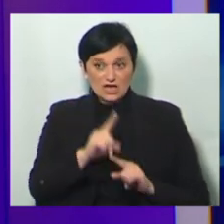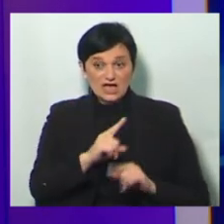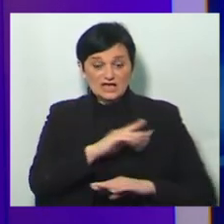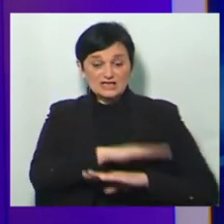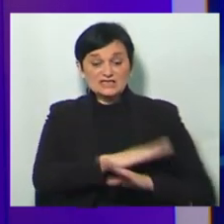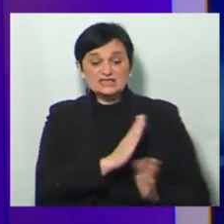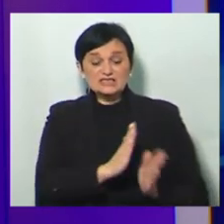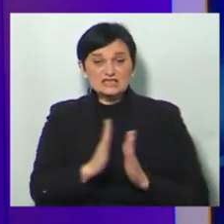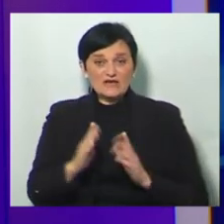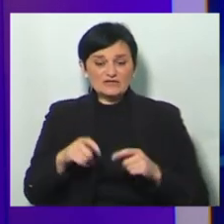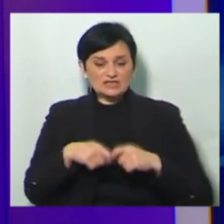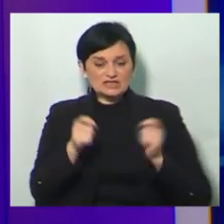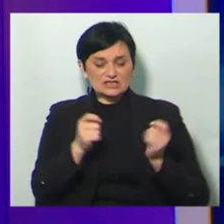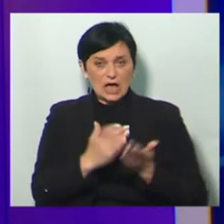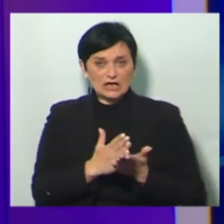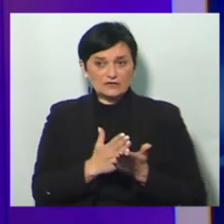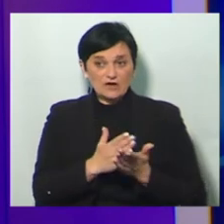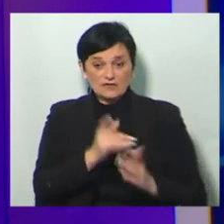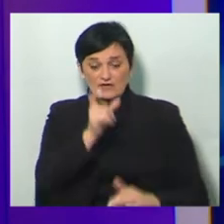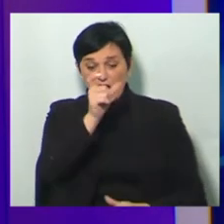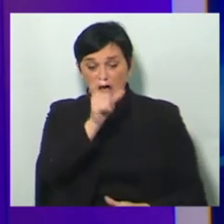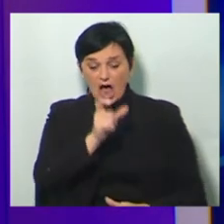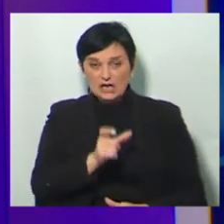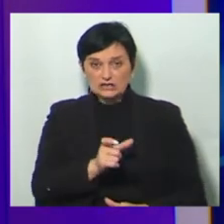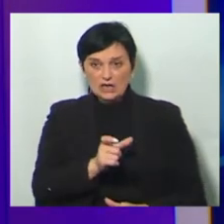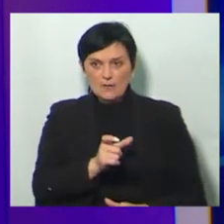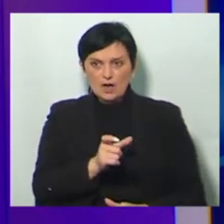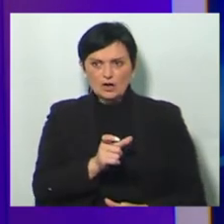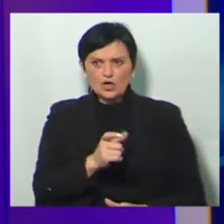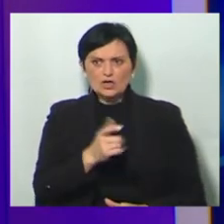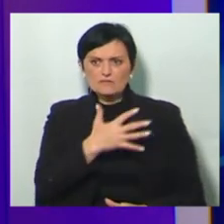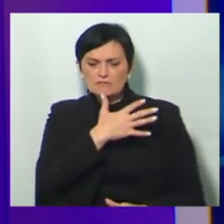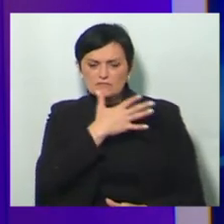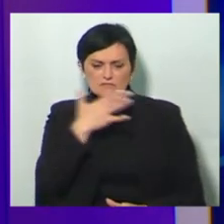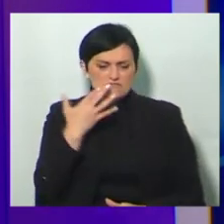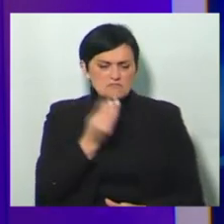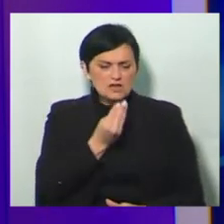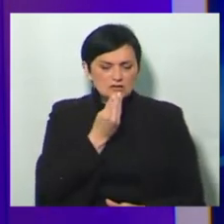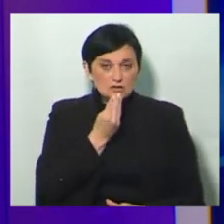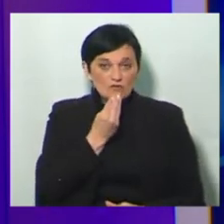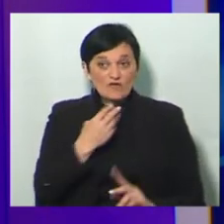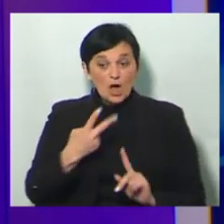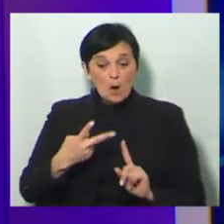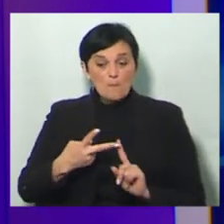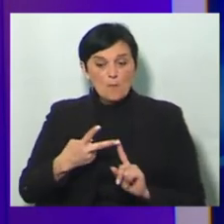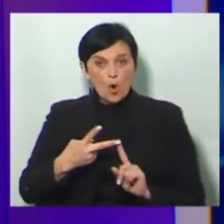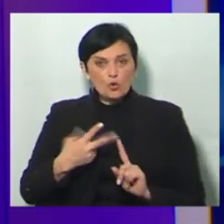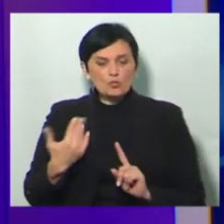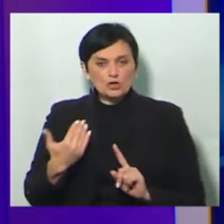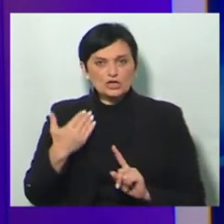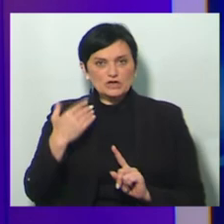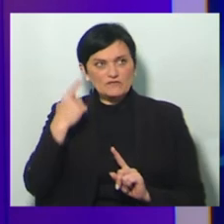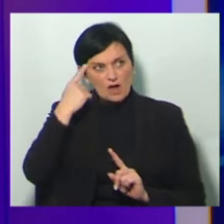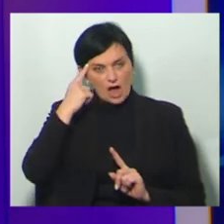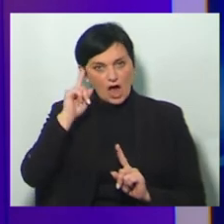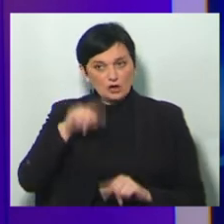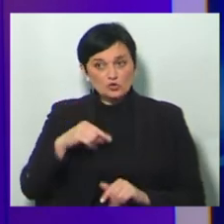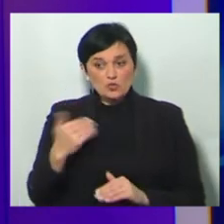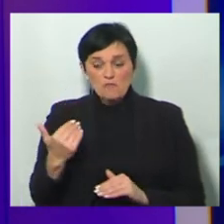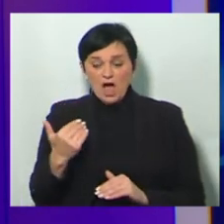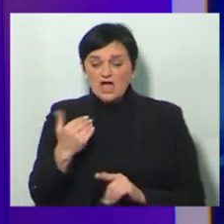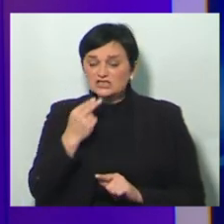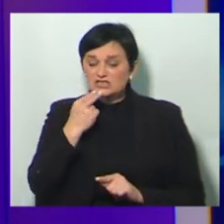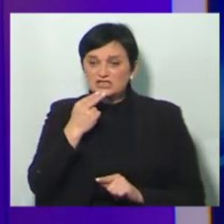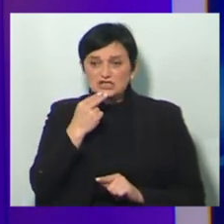ქცევით დარღვევას, როდესაც ადამიანები ერთი მხრივ ხარბად მიირთმევენ და მეორე მხრივ აცნობიერებენ, რომ მათი კვება